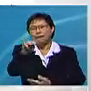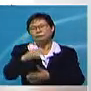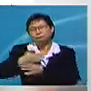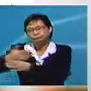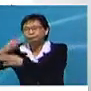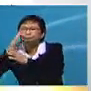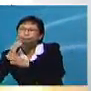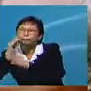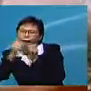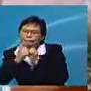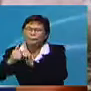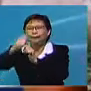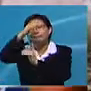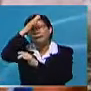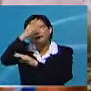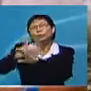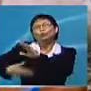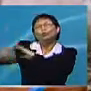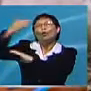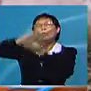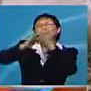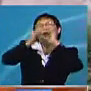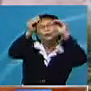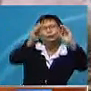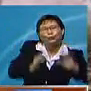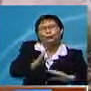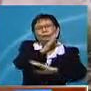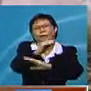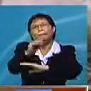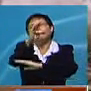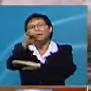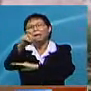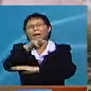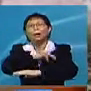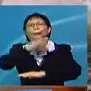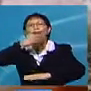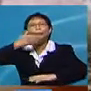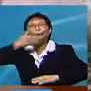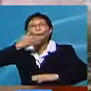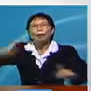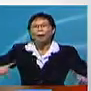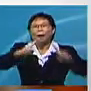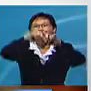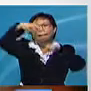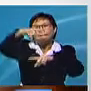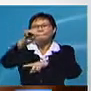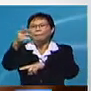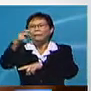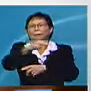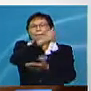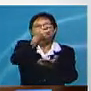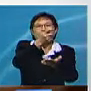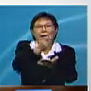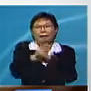berkongsi pengalaman bersama allahyarham yang pernah menjadi guru selain bekas ketua Pemuda umno pekan serta setiusaha dan bendahari umno